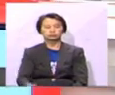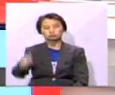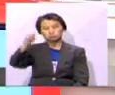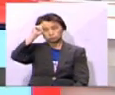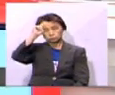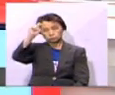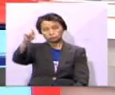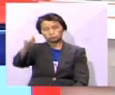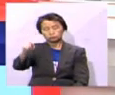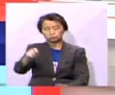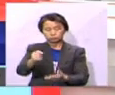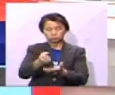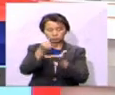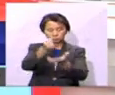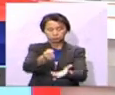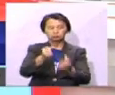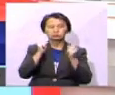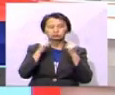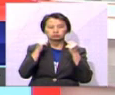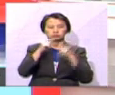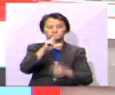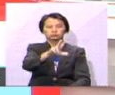Terengganu menerima pelaburan swasta bernilai